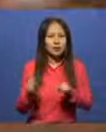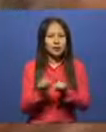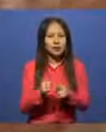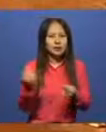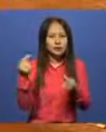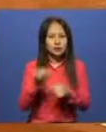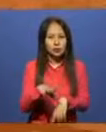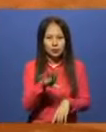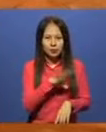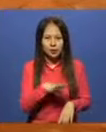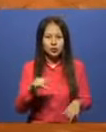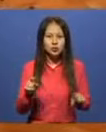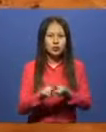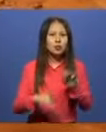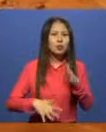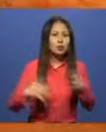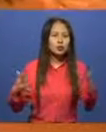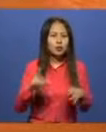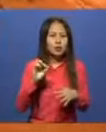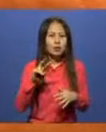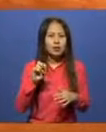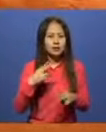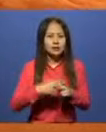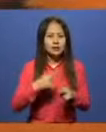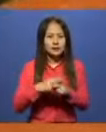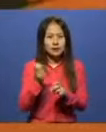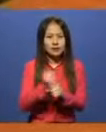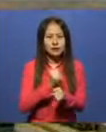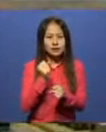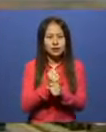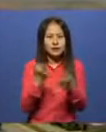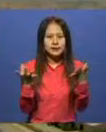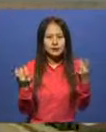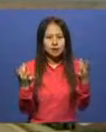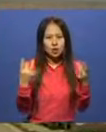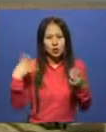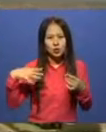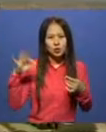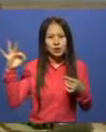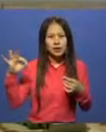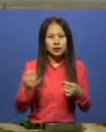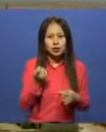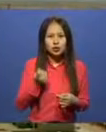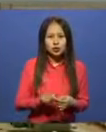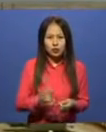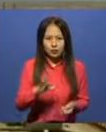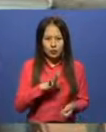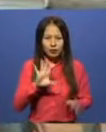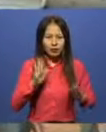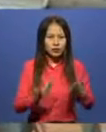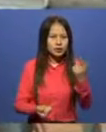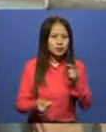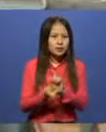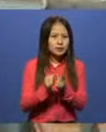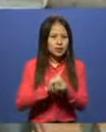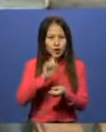кетуі түрткі болды. Өткен жылдың өзінде болат өндіруге жұмсалған шикізаттың бағасы 40%-ға арзандады. Егер бұл баға өзгеріссіз қалса, 2